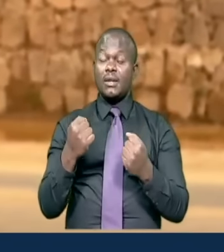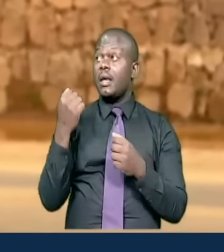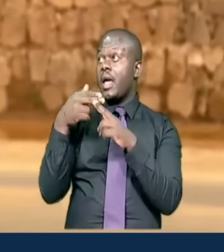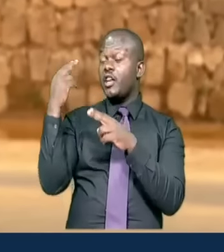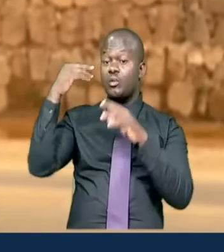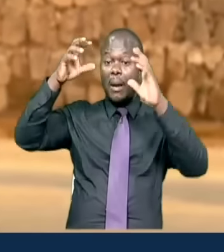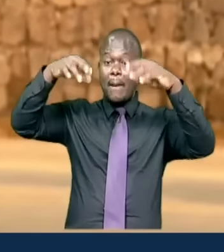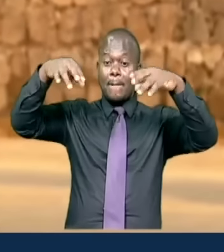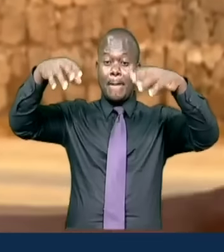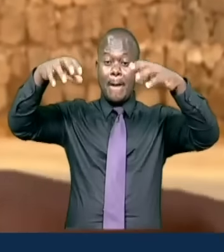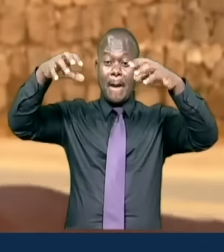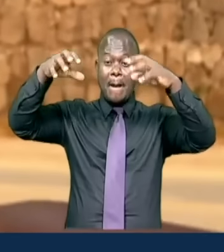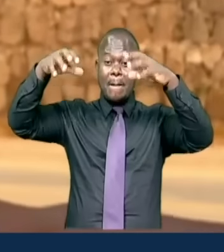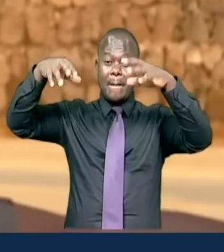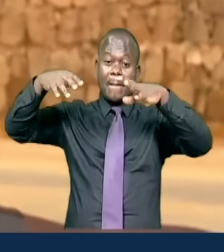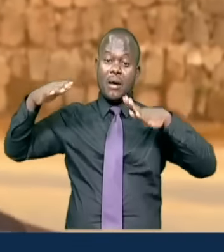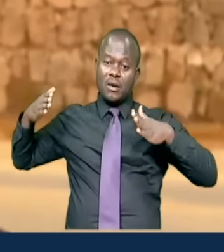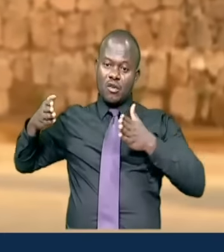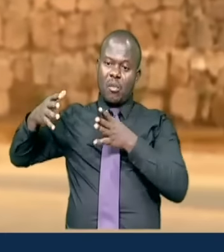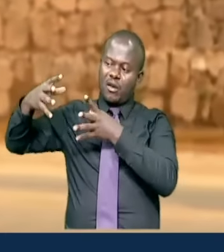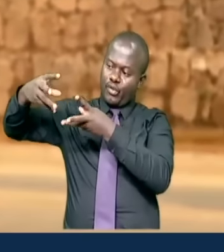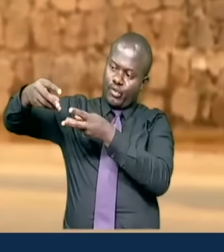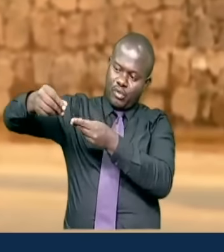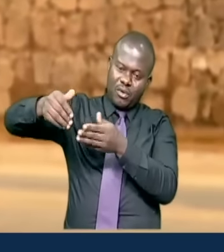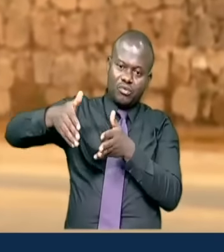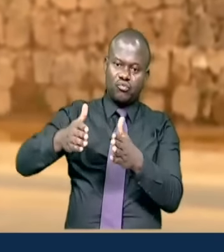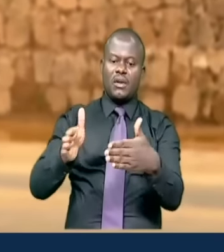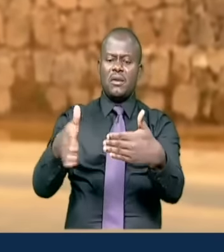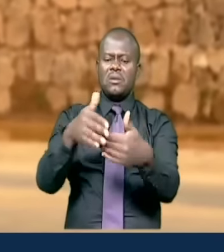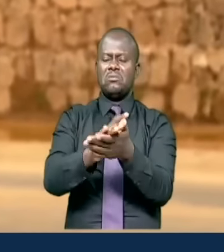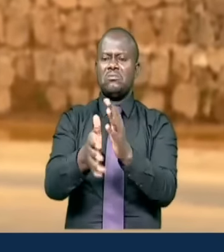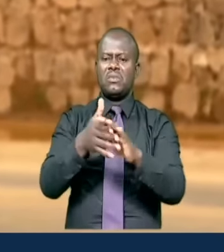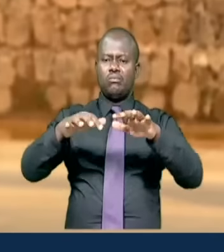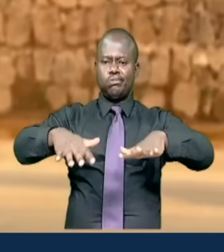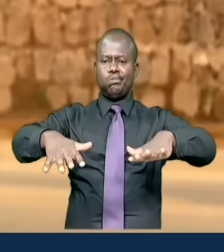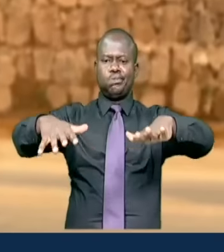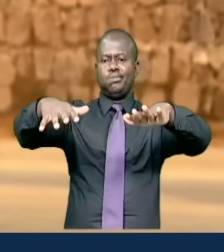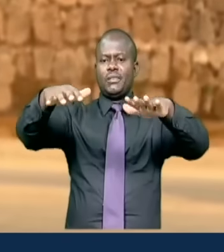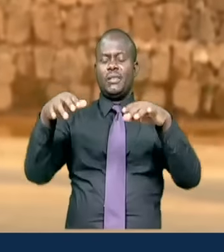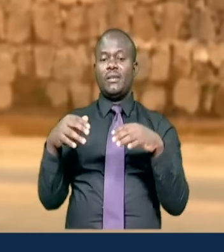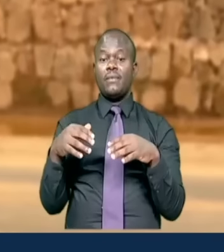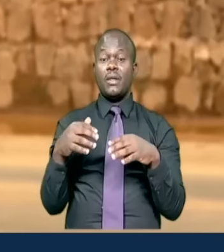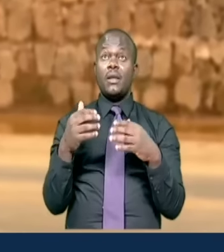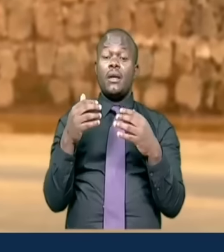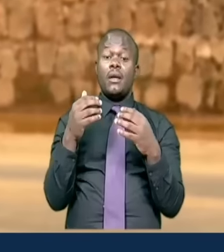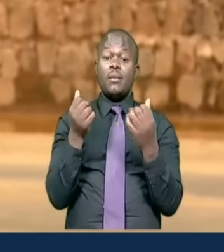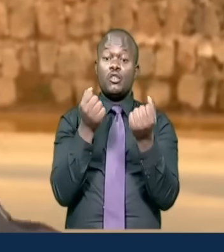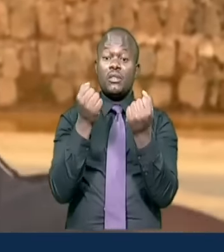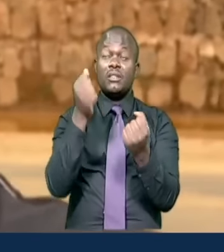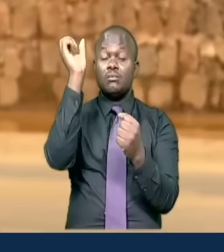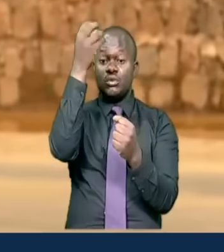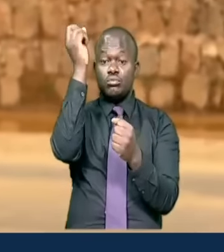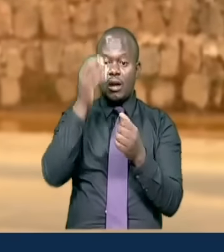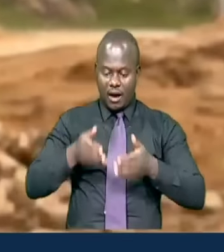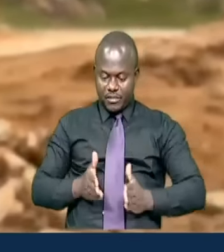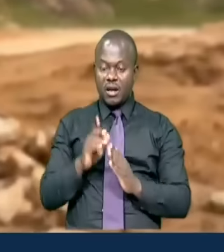yaraguye, umuhanda urabona hano hari hasigaye, ubwo imodoka zarahagaze, hari umuparasi yari itwaye umubyeyi ugiye kubyara, ndabyarira